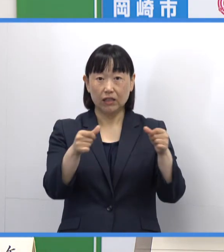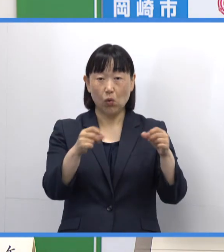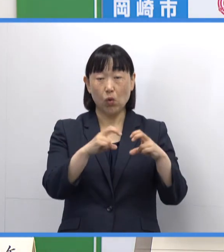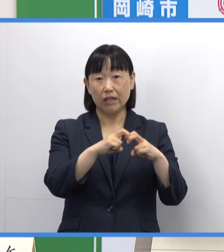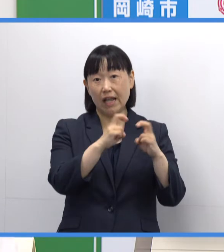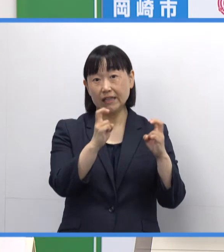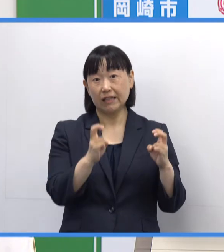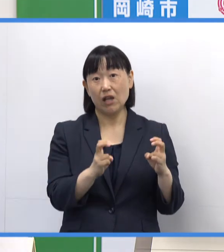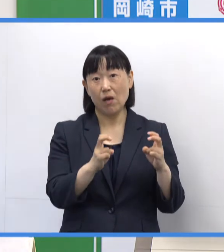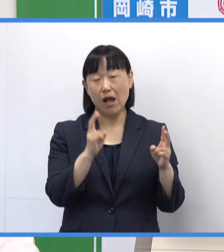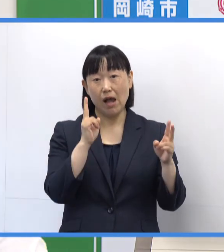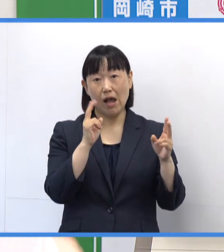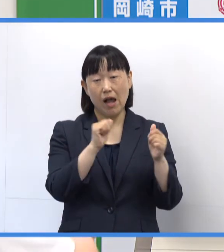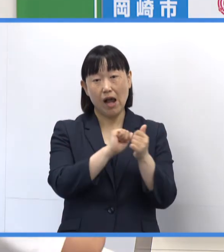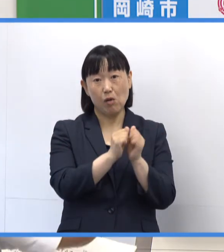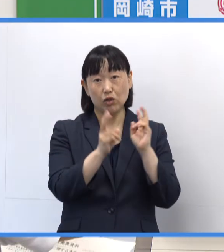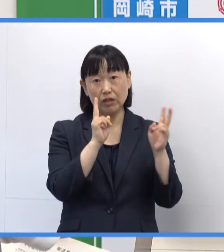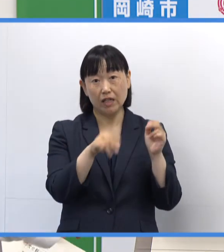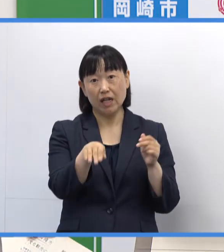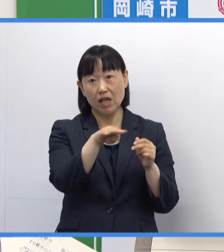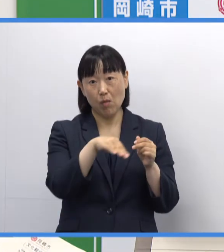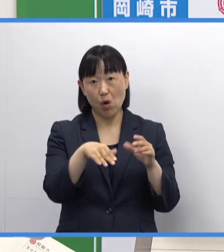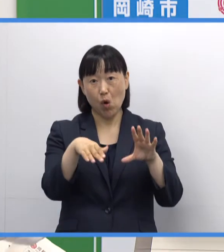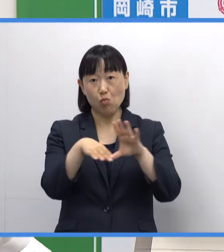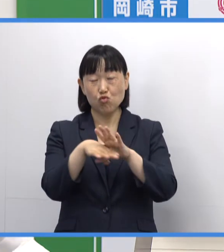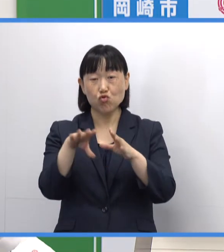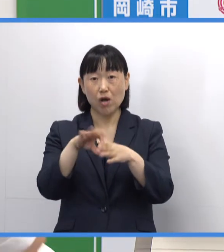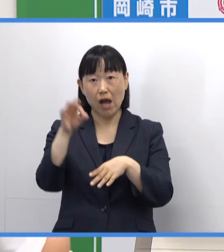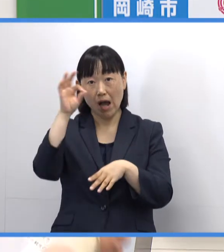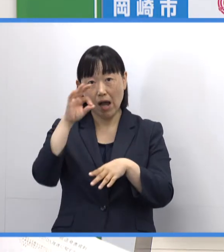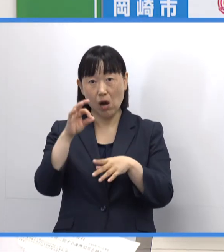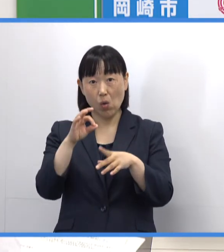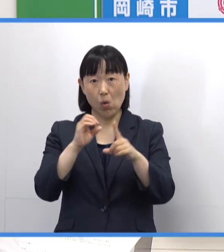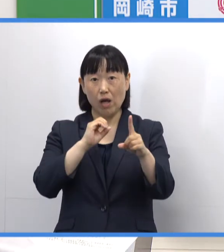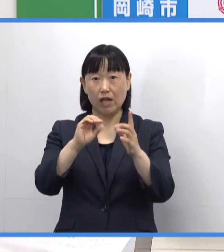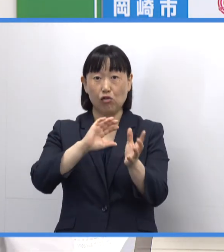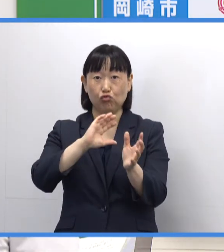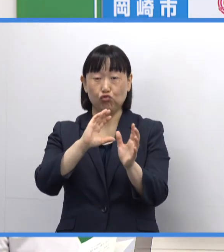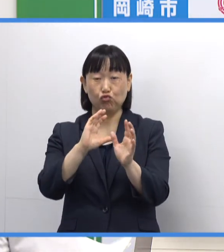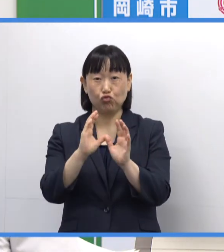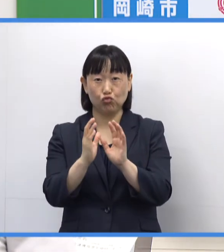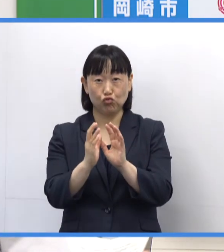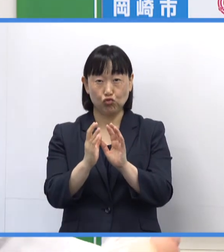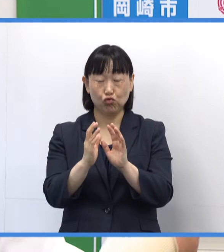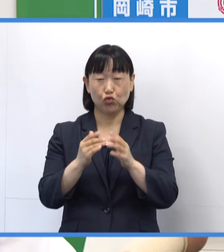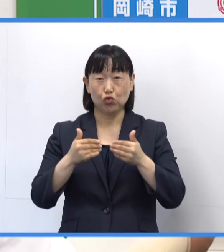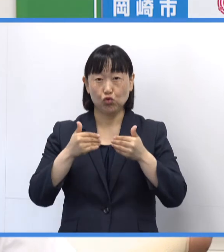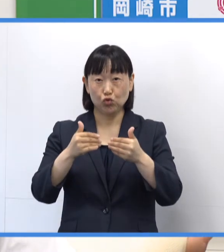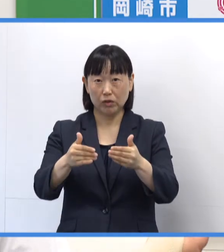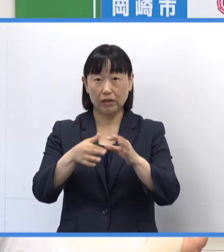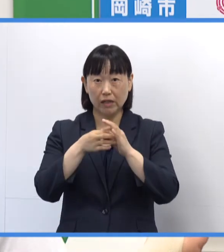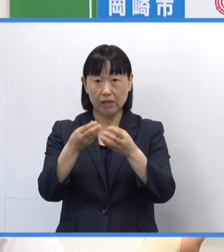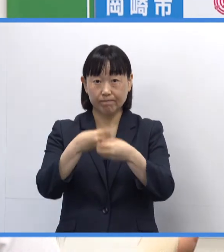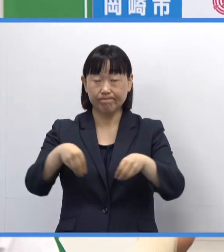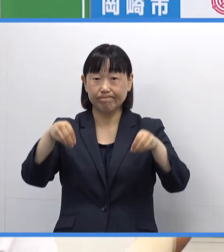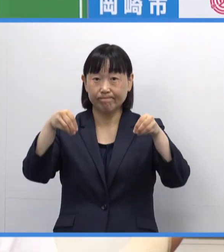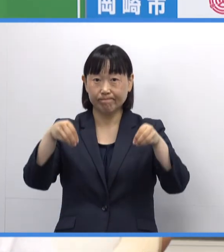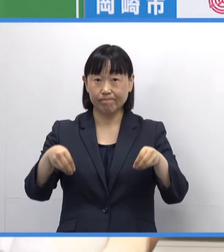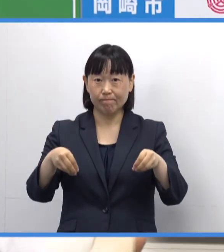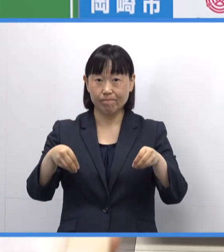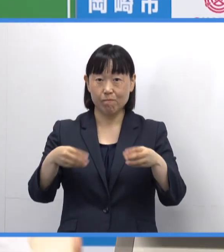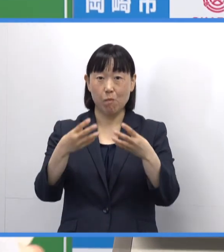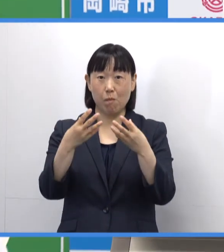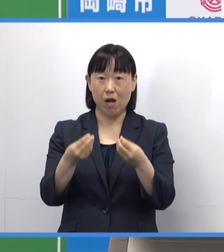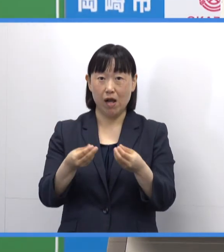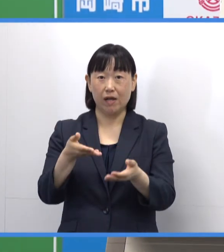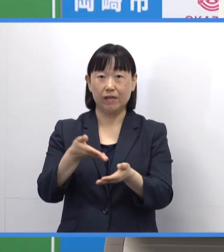と文化観光の DX 推進に関する連携協定を締結しましたのでご説明いたします